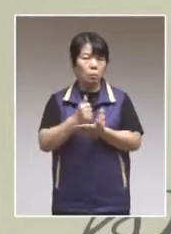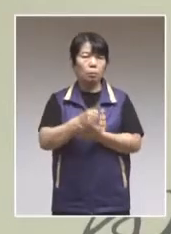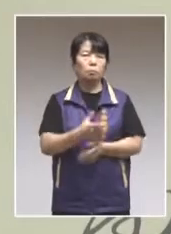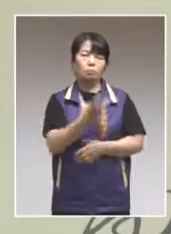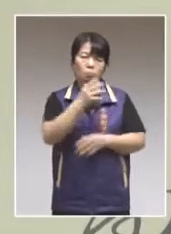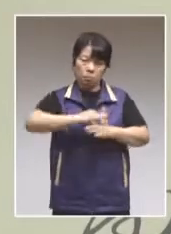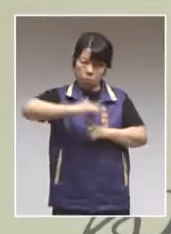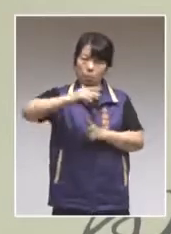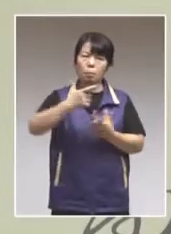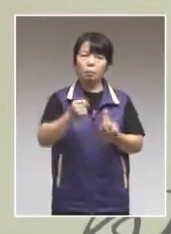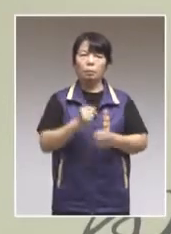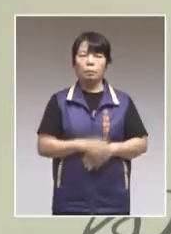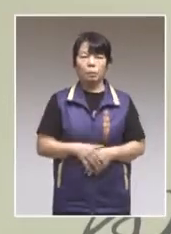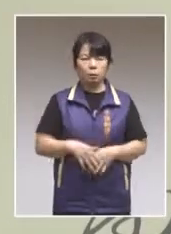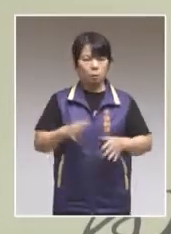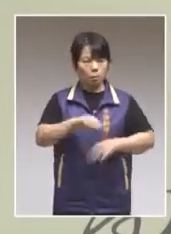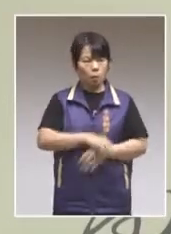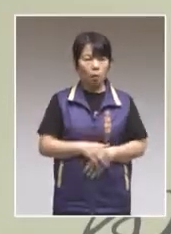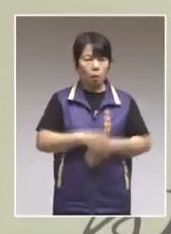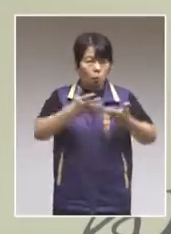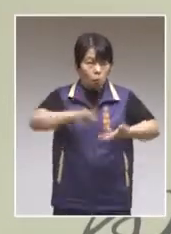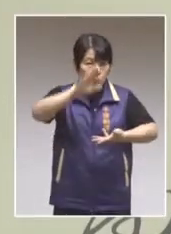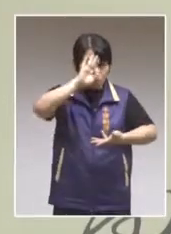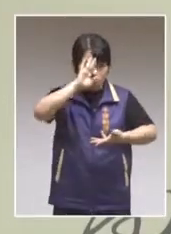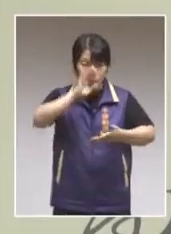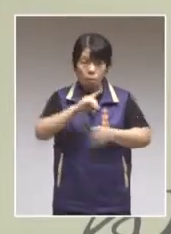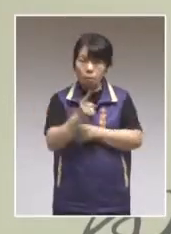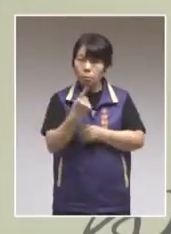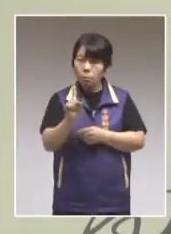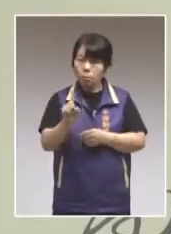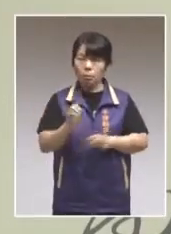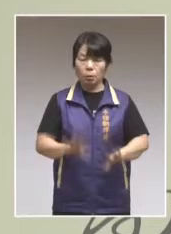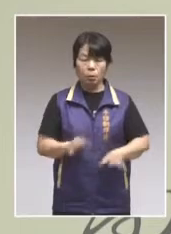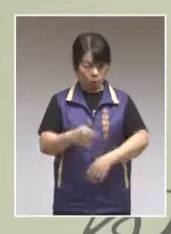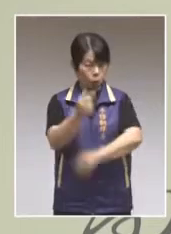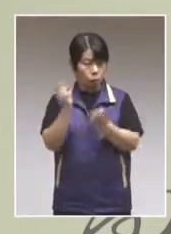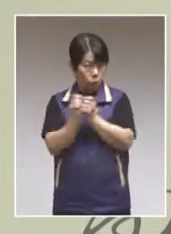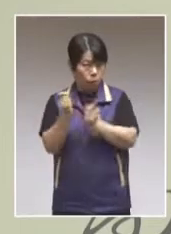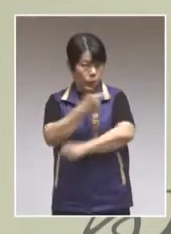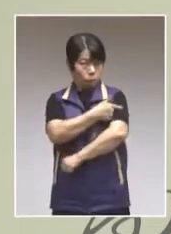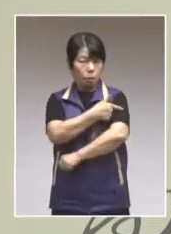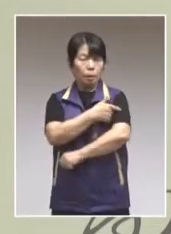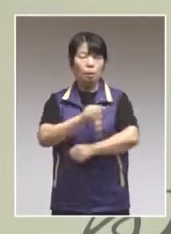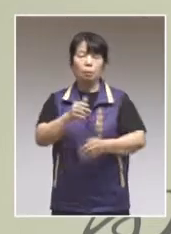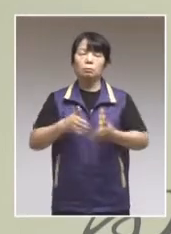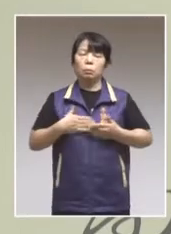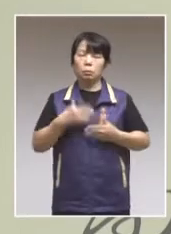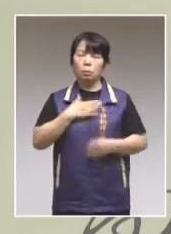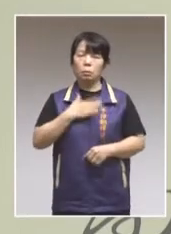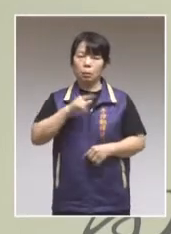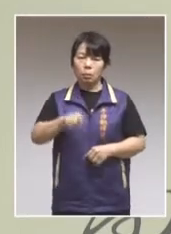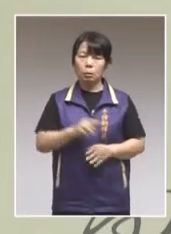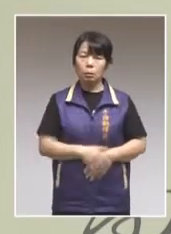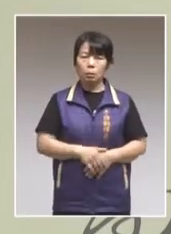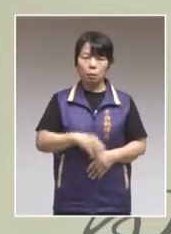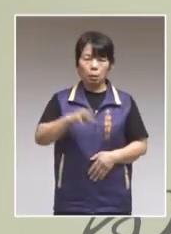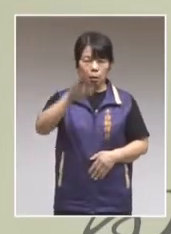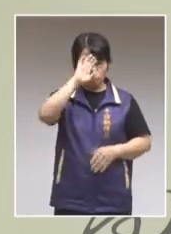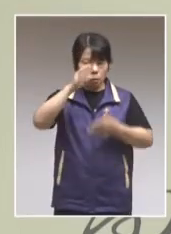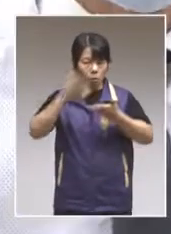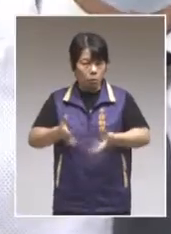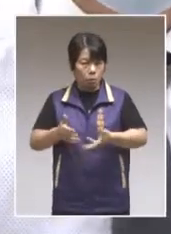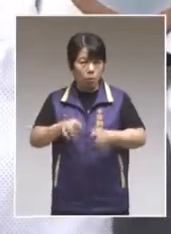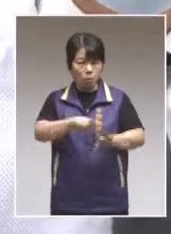我们既然知道哪些是重症的因子那当然我们最近在打疫苗，我们也必须要知道说这些重症因子的